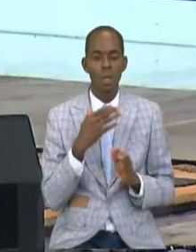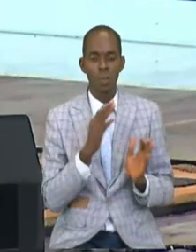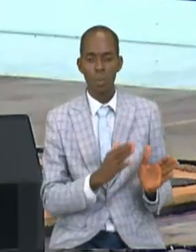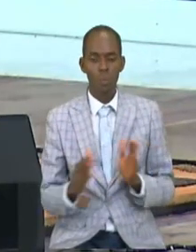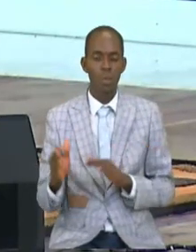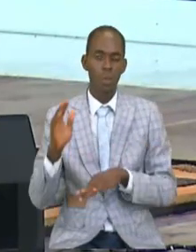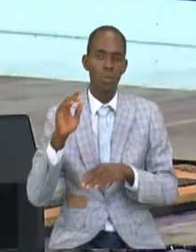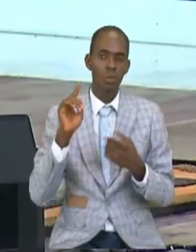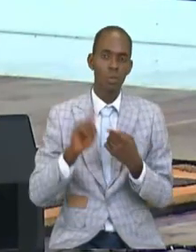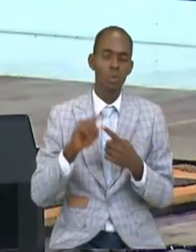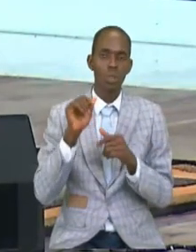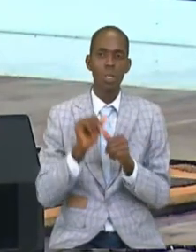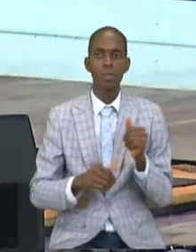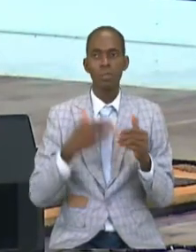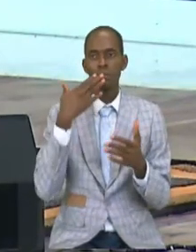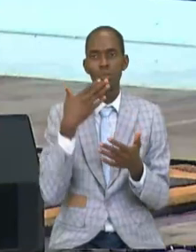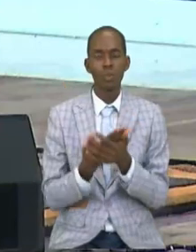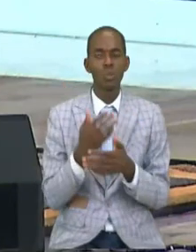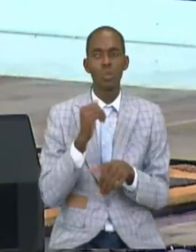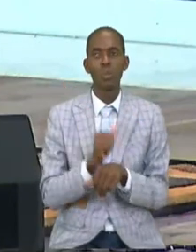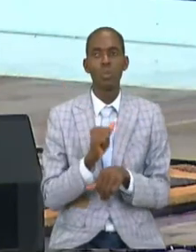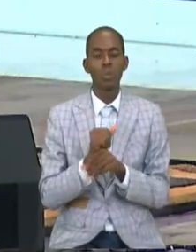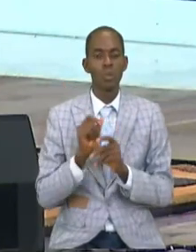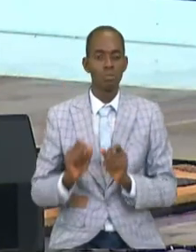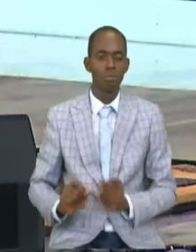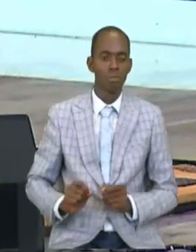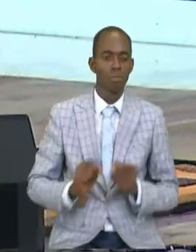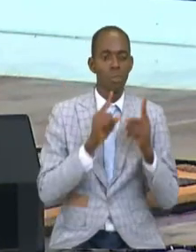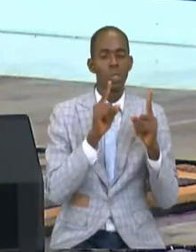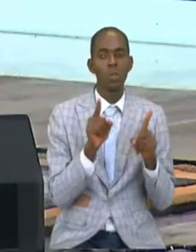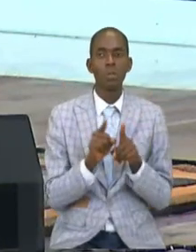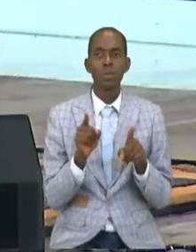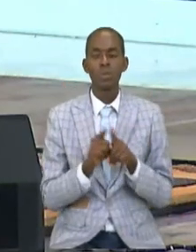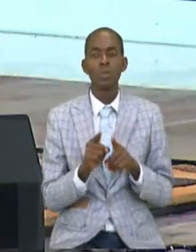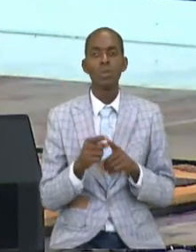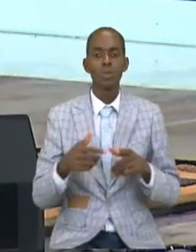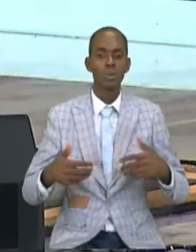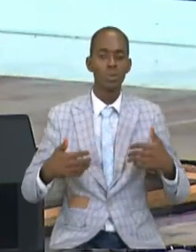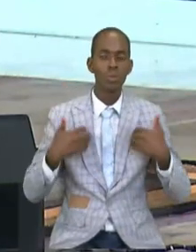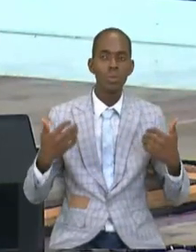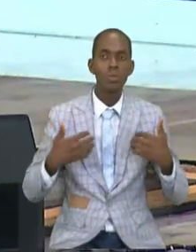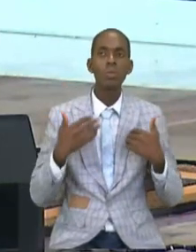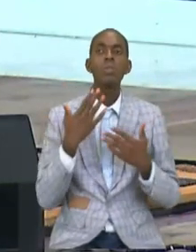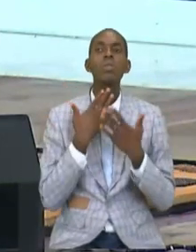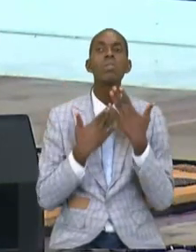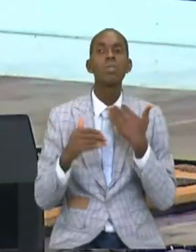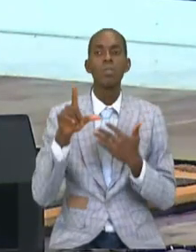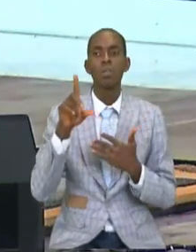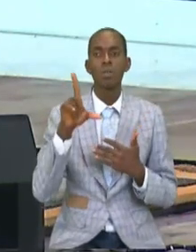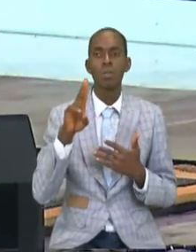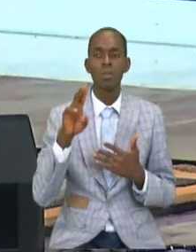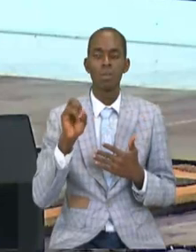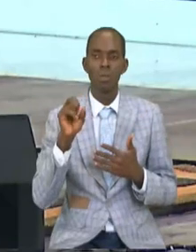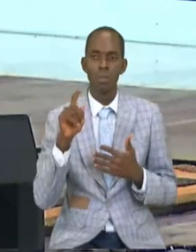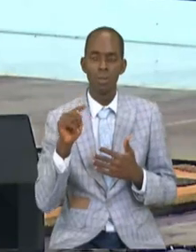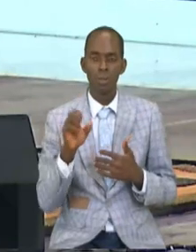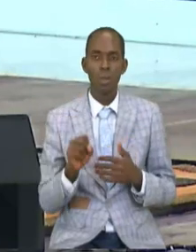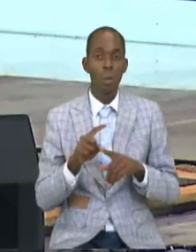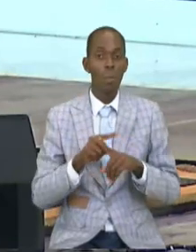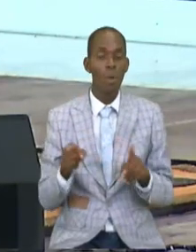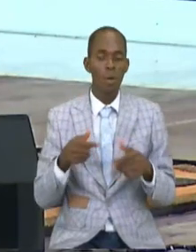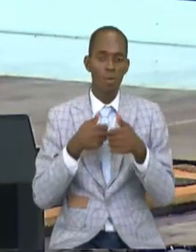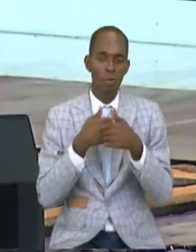bonne œuvre. Fuis les passions de la jeunesse et recherche la justice, la